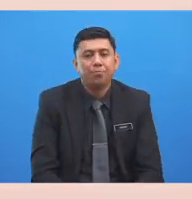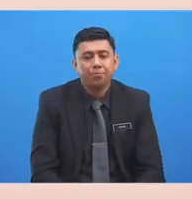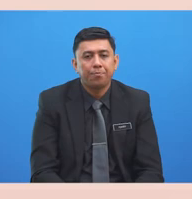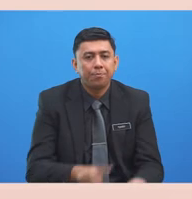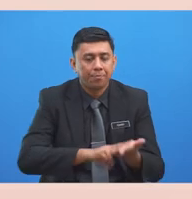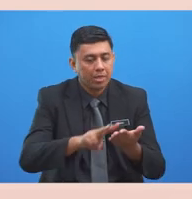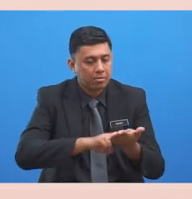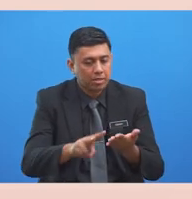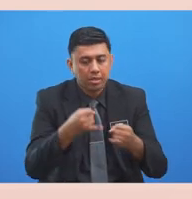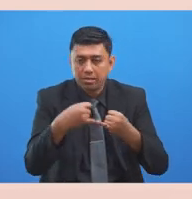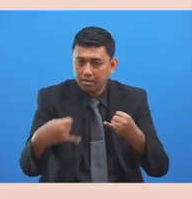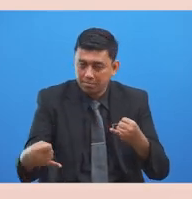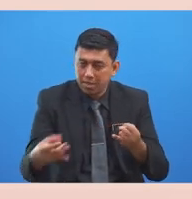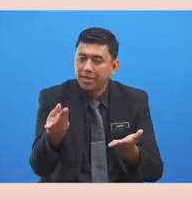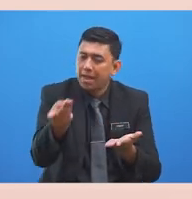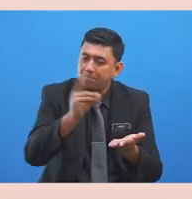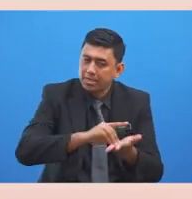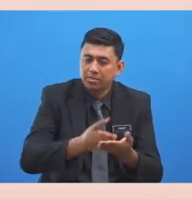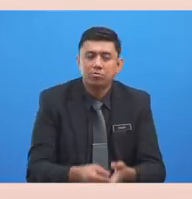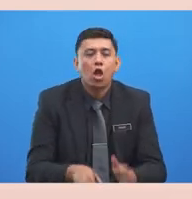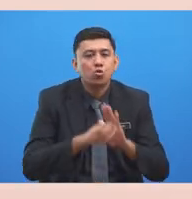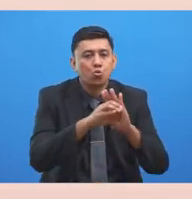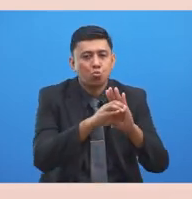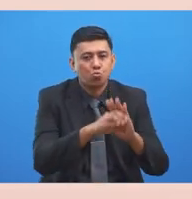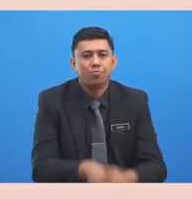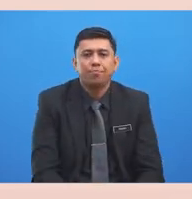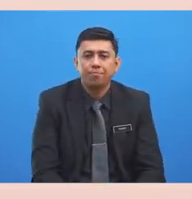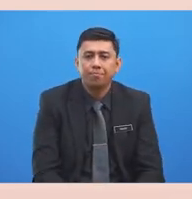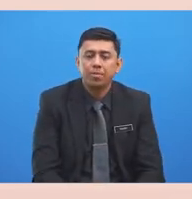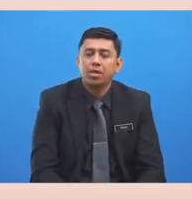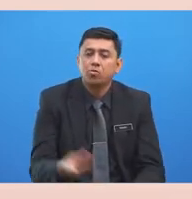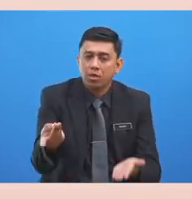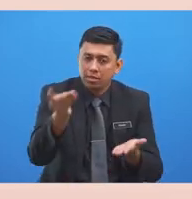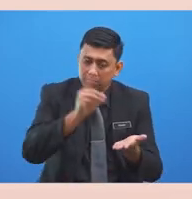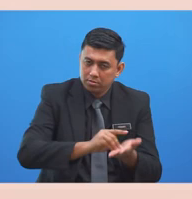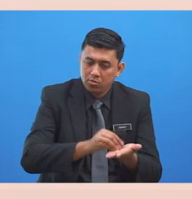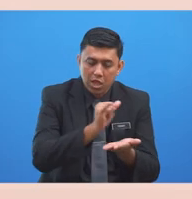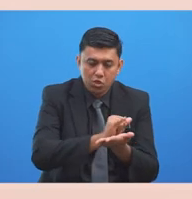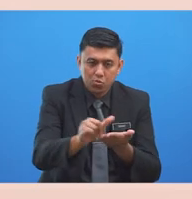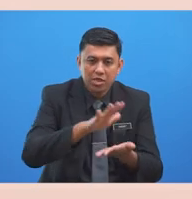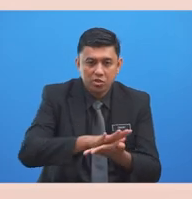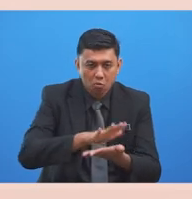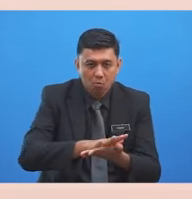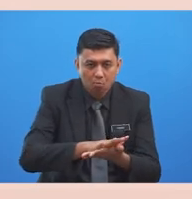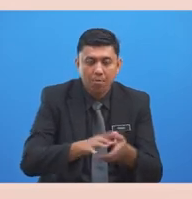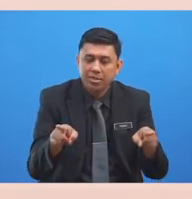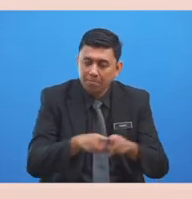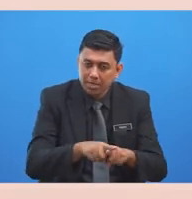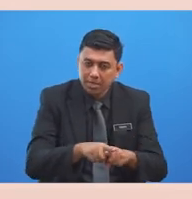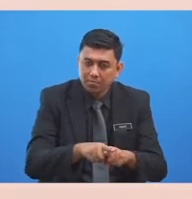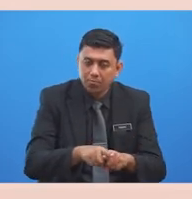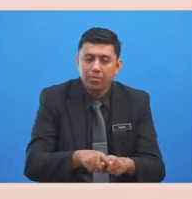membaca jenis data double. Contoh, double yuran sekolah sama